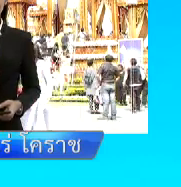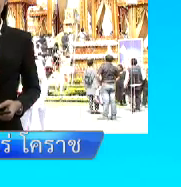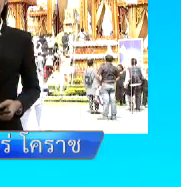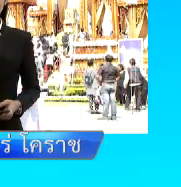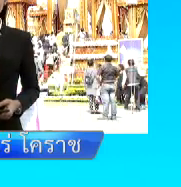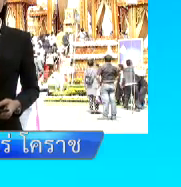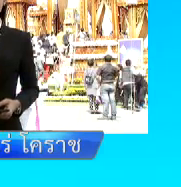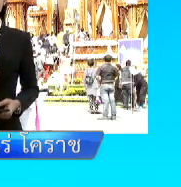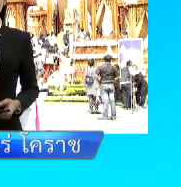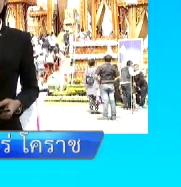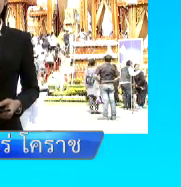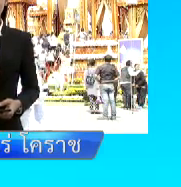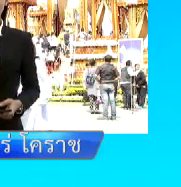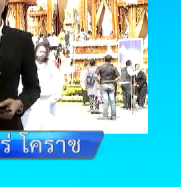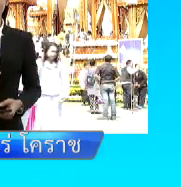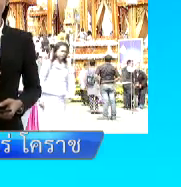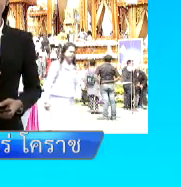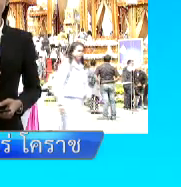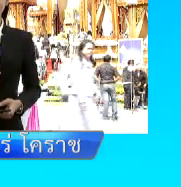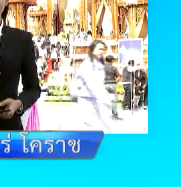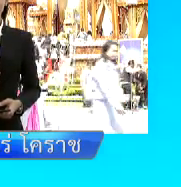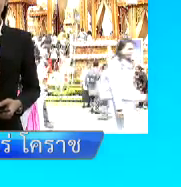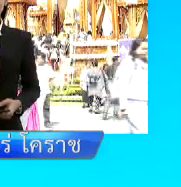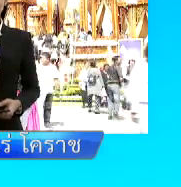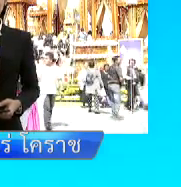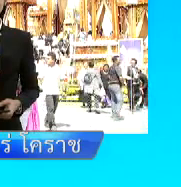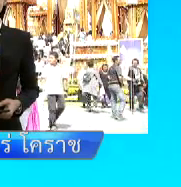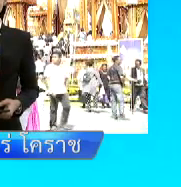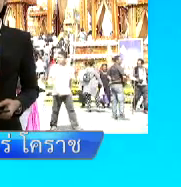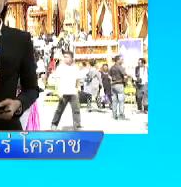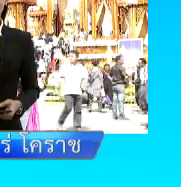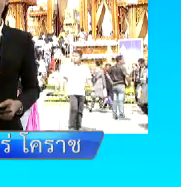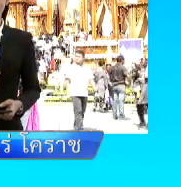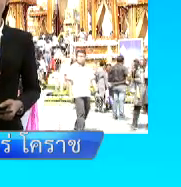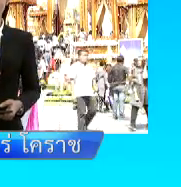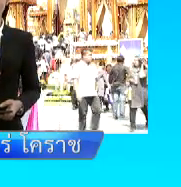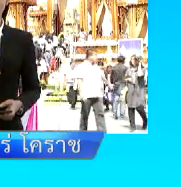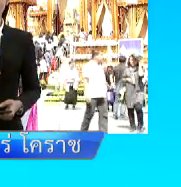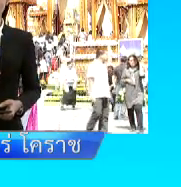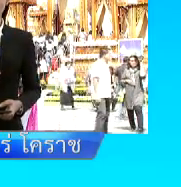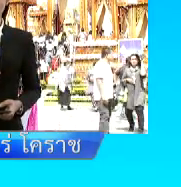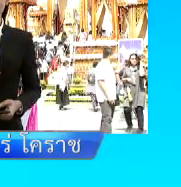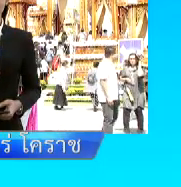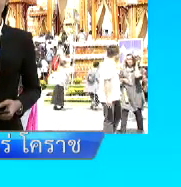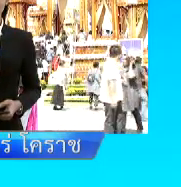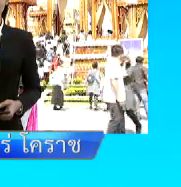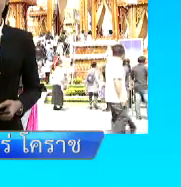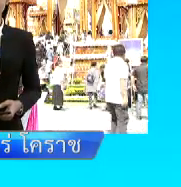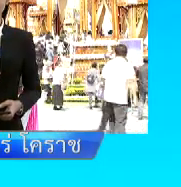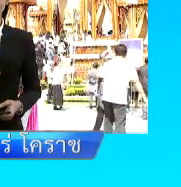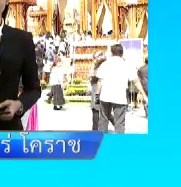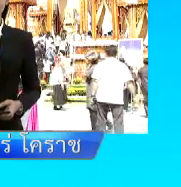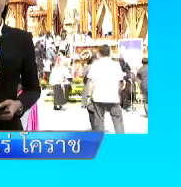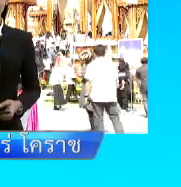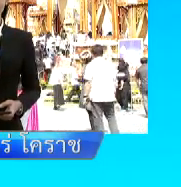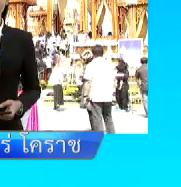งพ่อเคยใช้มามอบให้กับมหาวิทยาลัยขอนแก่นด้วยค่ะติดตามจากคุณภาวิตาศรีบุญสมรายงานสดมาจากมห